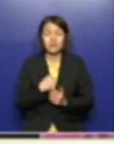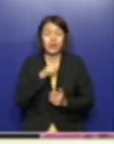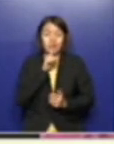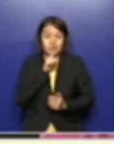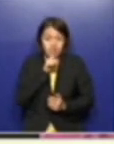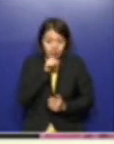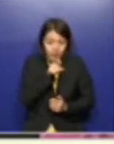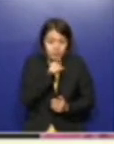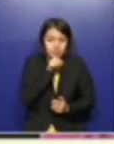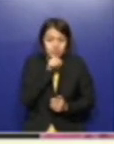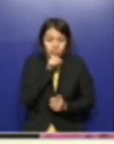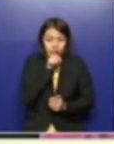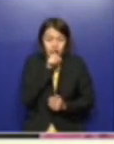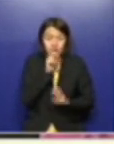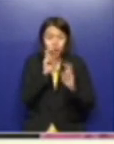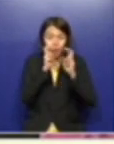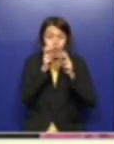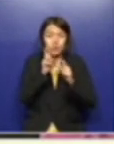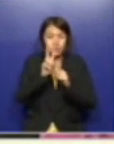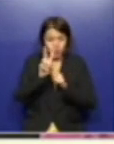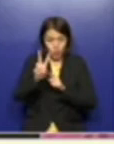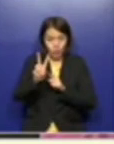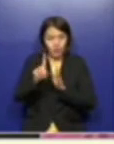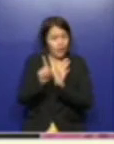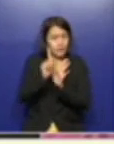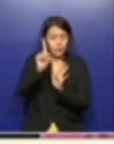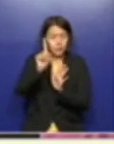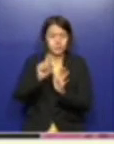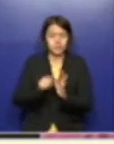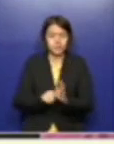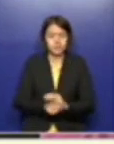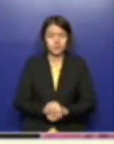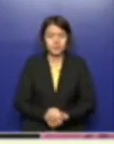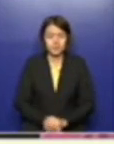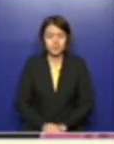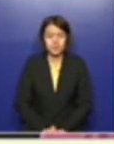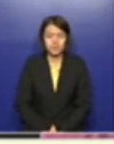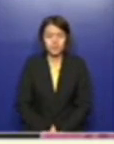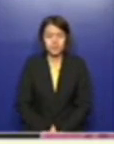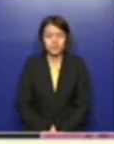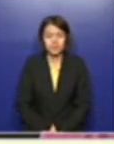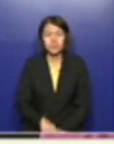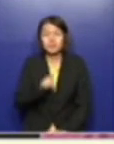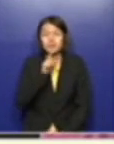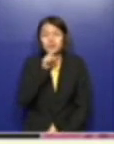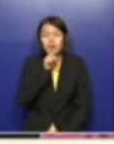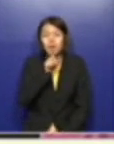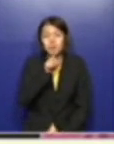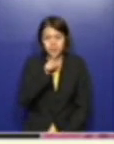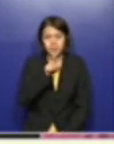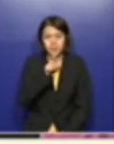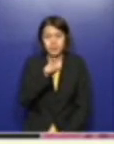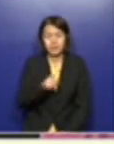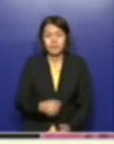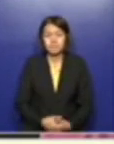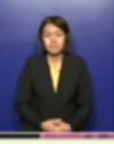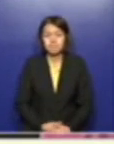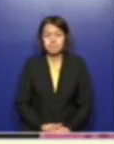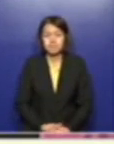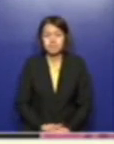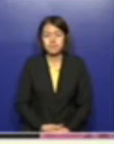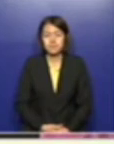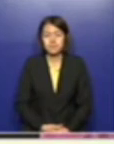ม2ข้อครั้งเดียวต่อรัฐมนตรีประจำสำนักนายกรัฐมนตรี